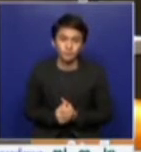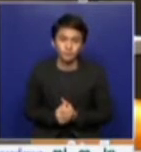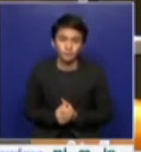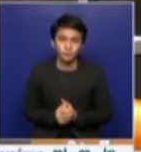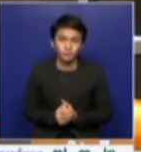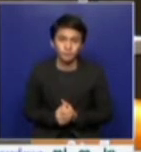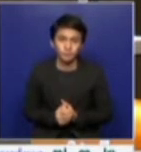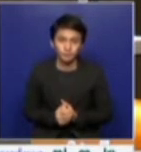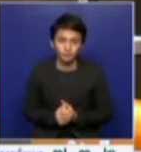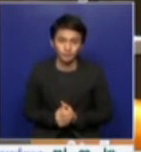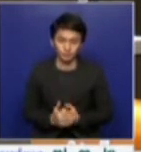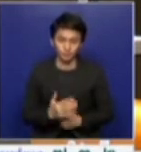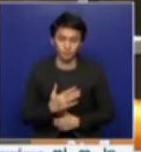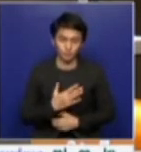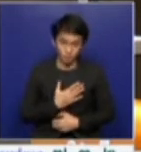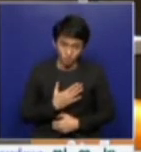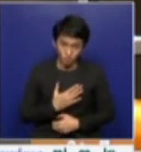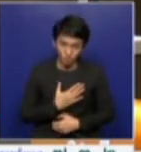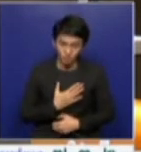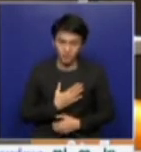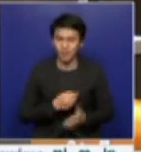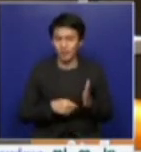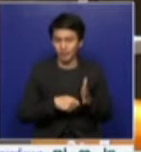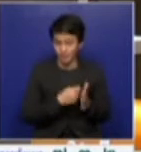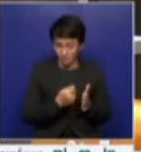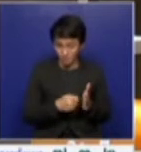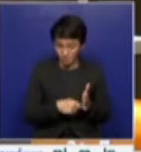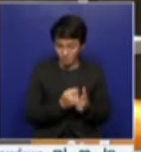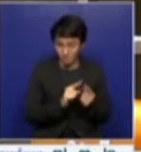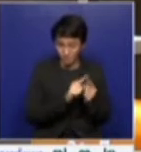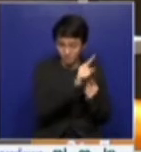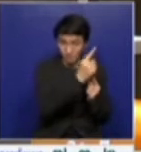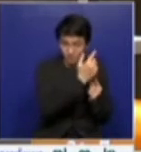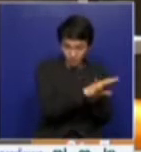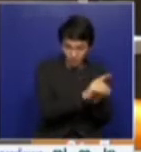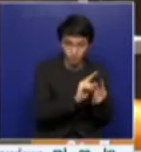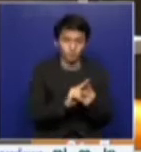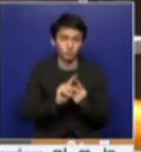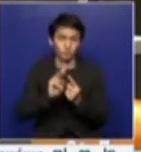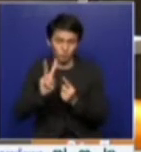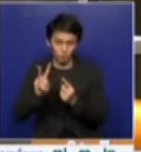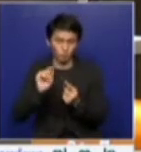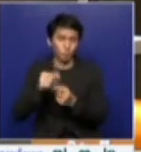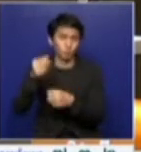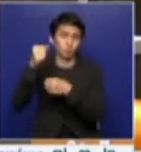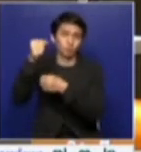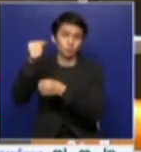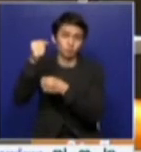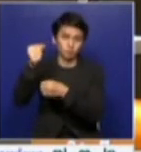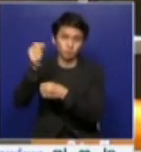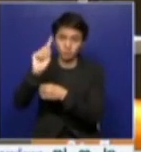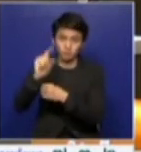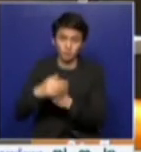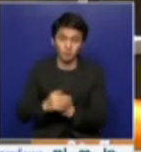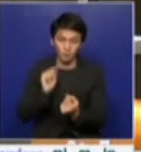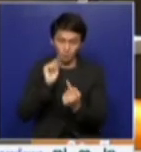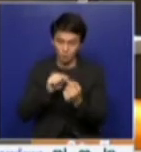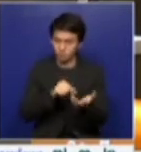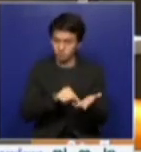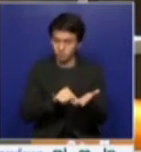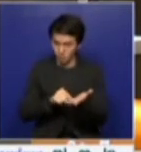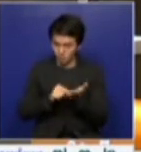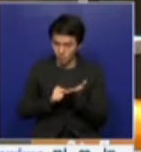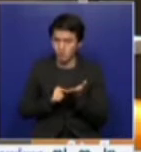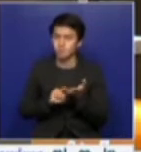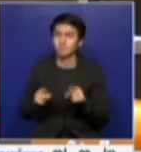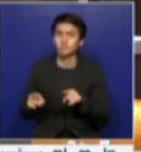สระผมขอกราบเรียนถึงเหตุผลประการที่สองที่กลุ่มผู้ชุมนุมได้เรียกร้องก็คือการขอให้เลือกการ